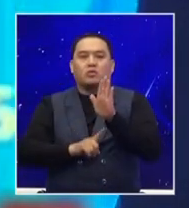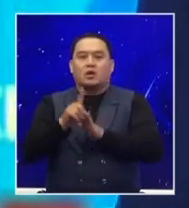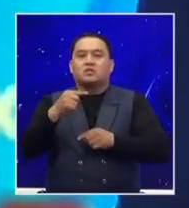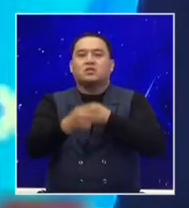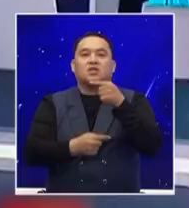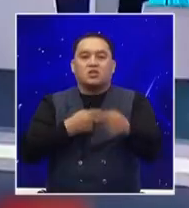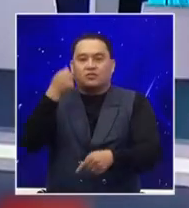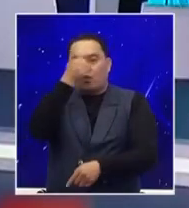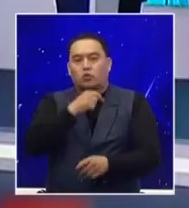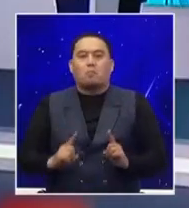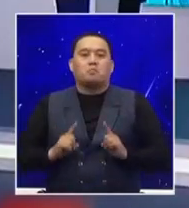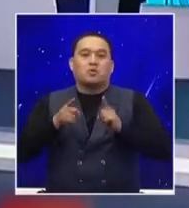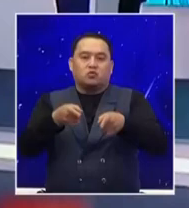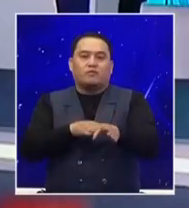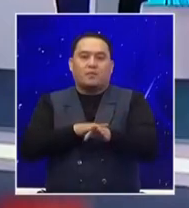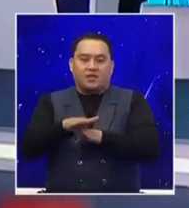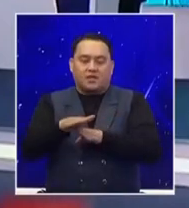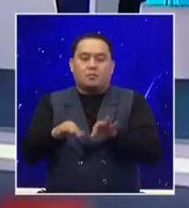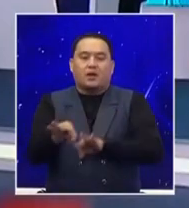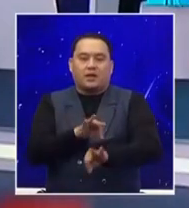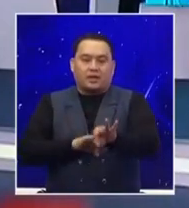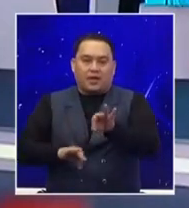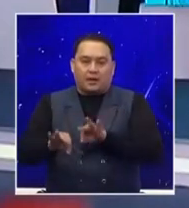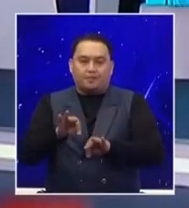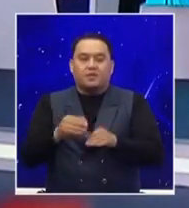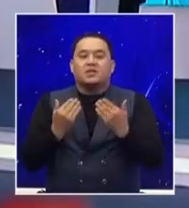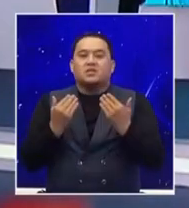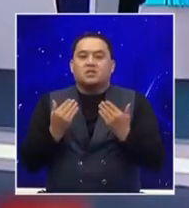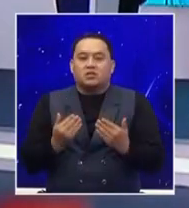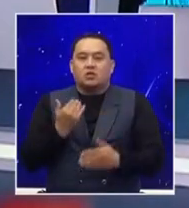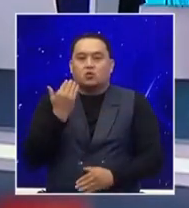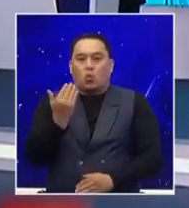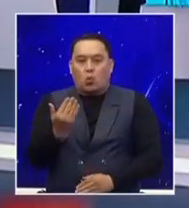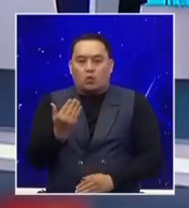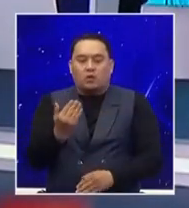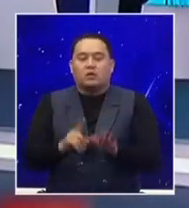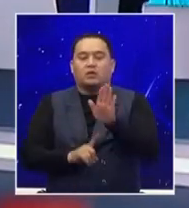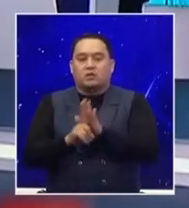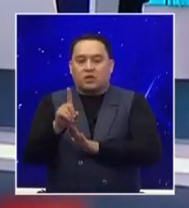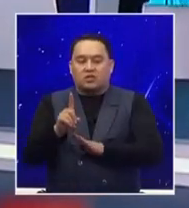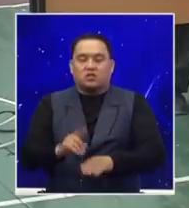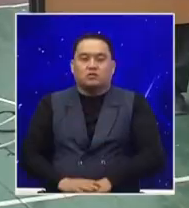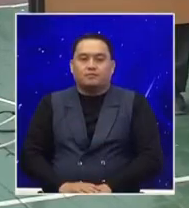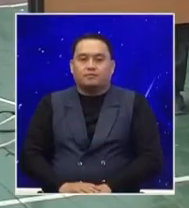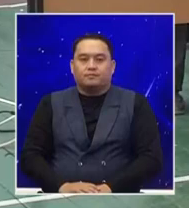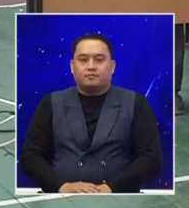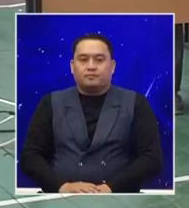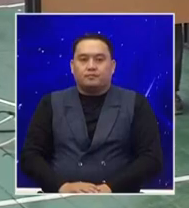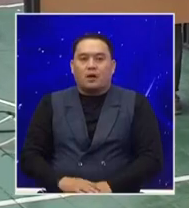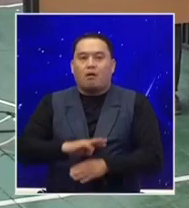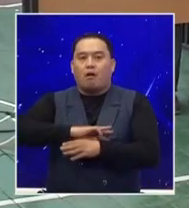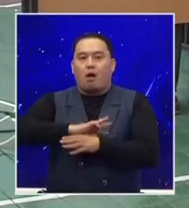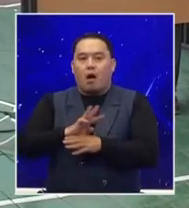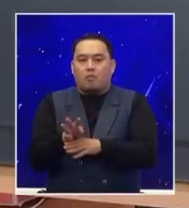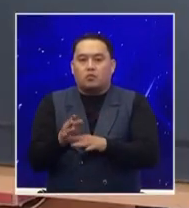следующего года приступим к реализации данного проекта. И, наконец-то, он сдвинется с мертвой точки.